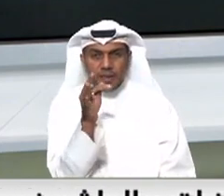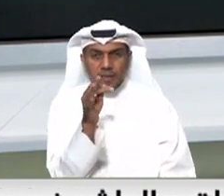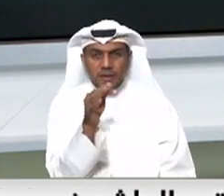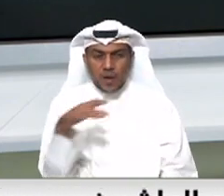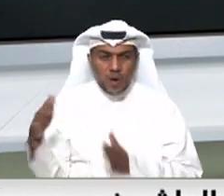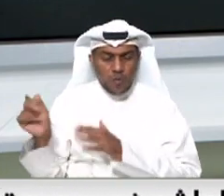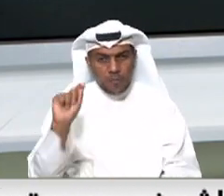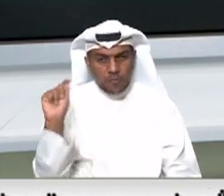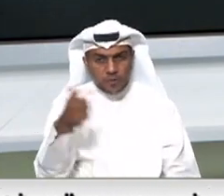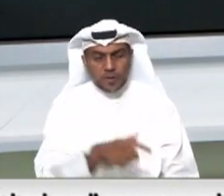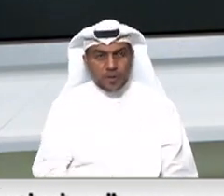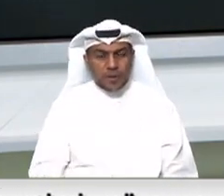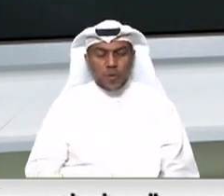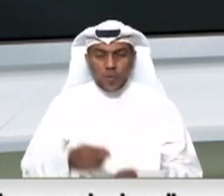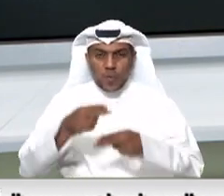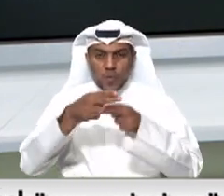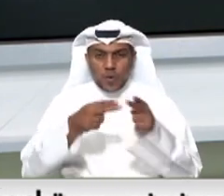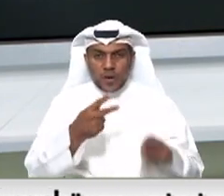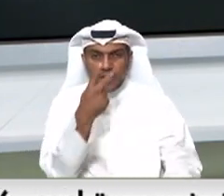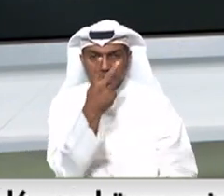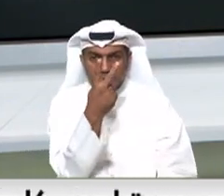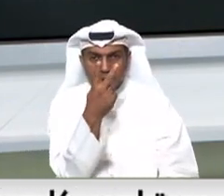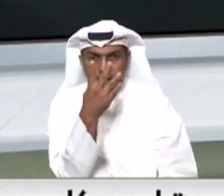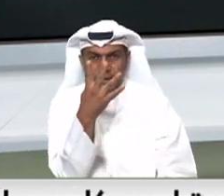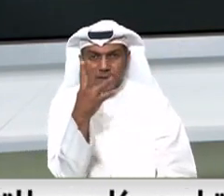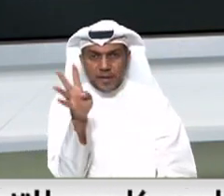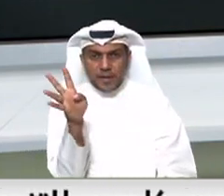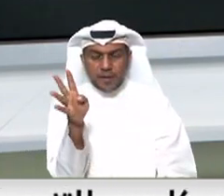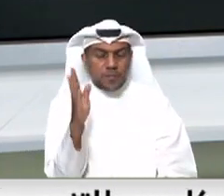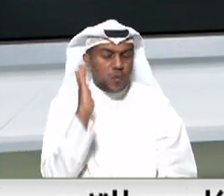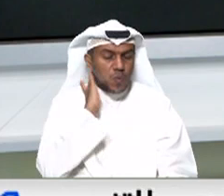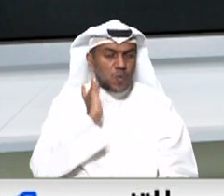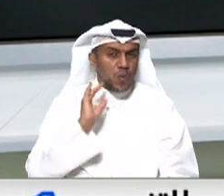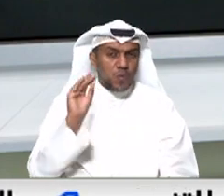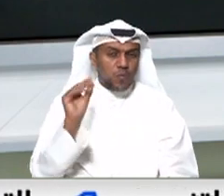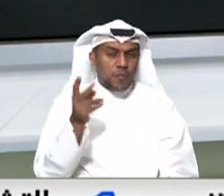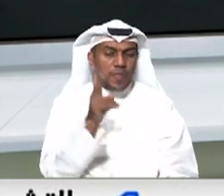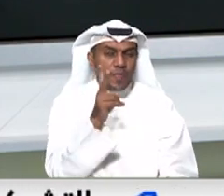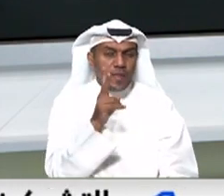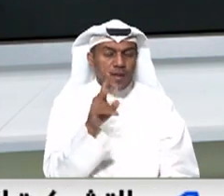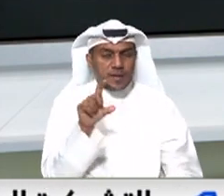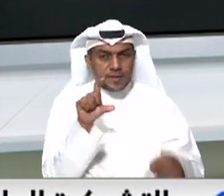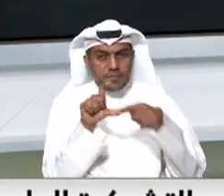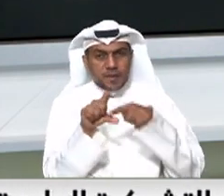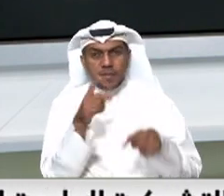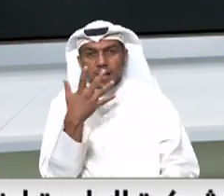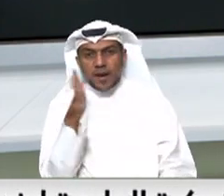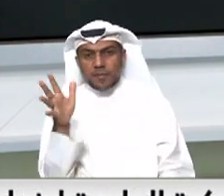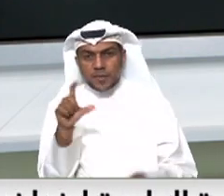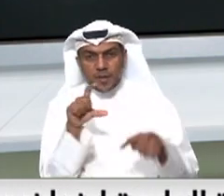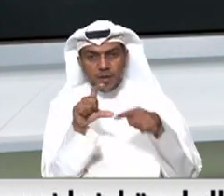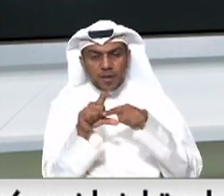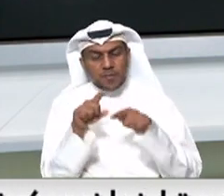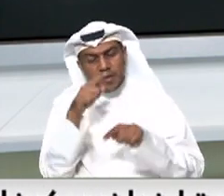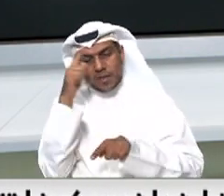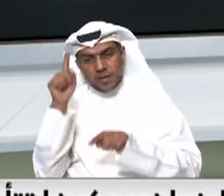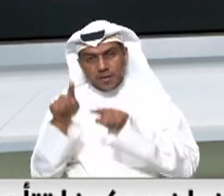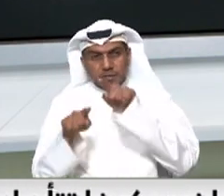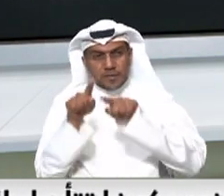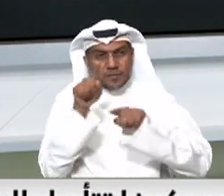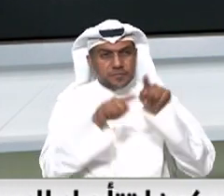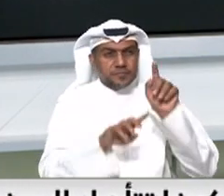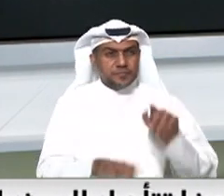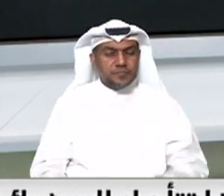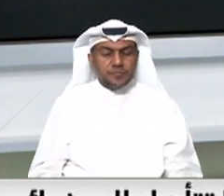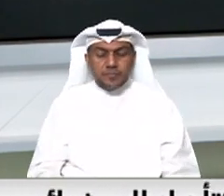درجه الحراره حاليا في مدينه الكويت 42 درجه مئويه والرطوبه النسبيه 12% وتصل الى 50% في بعض المناطق المناطق الغربيه